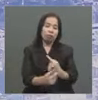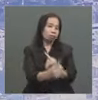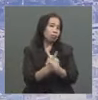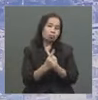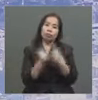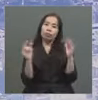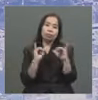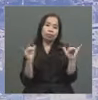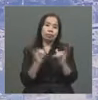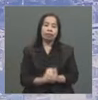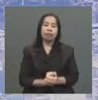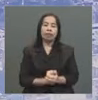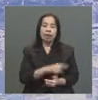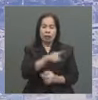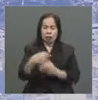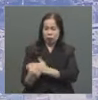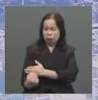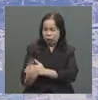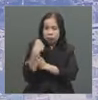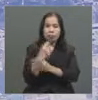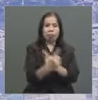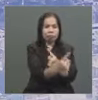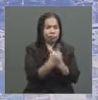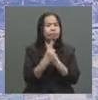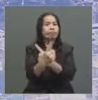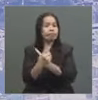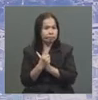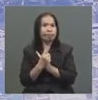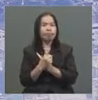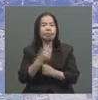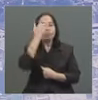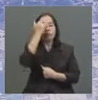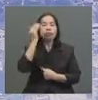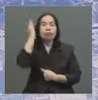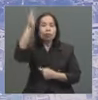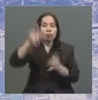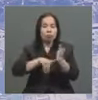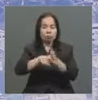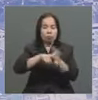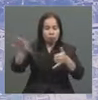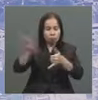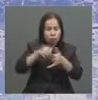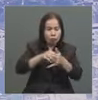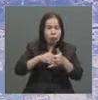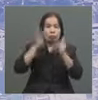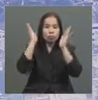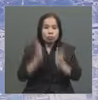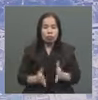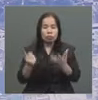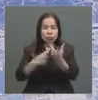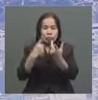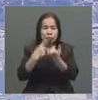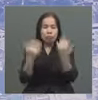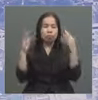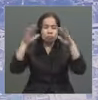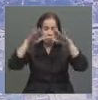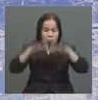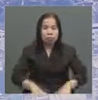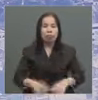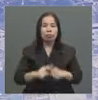นั้นท่านต้องเข้มยิ่งกว่านี้เพื่อที่เราจะได้ลดอย่างที่บอกว่าเป้าหมายคนที่จะร่วมมือคือมาก